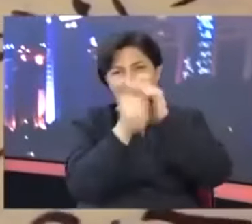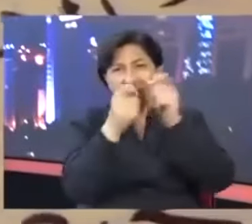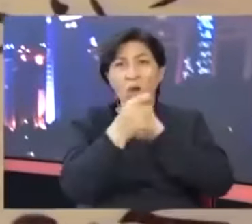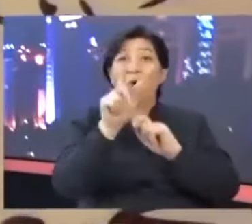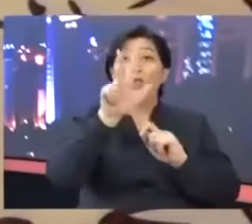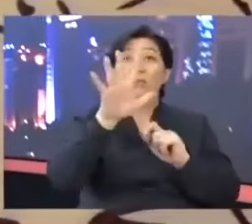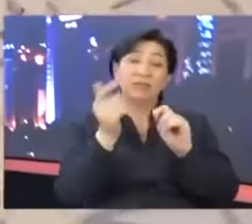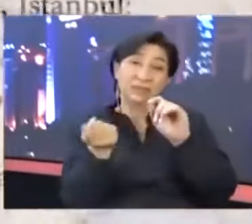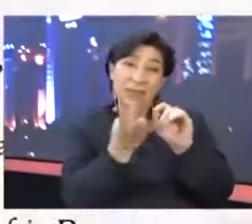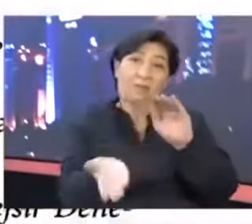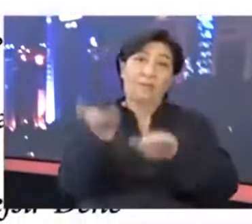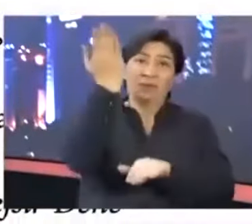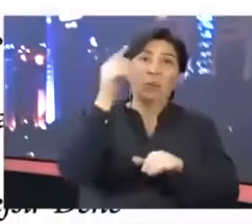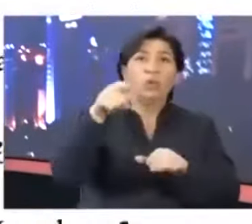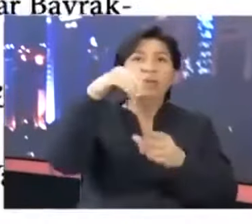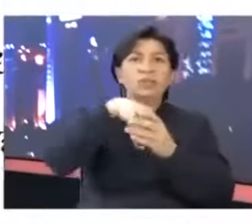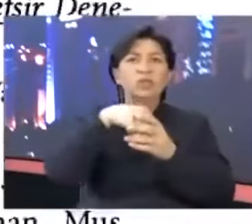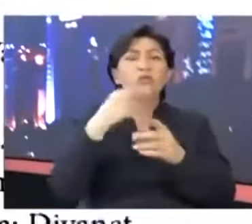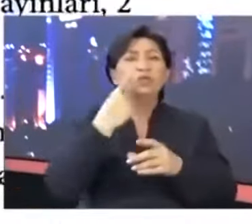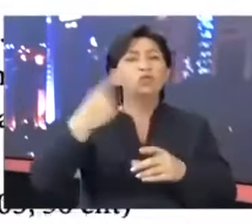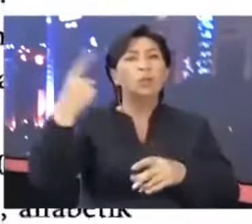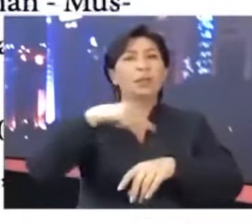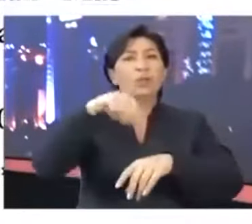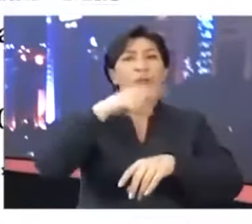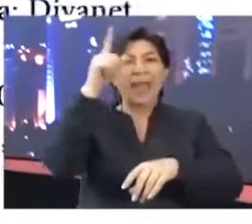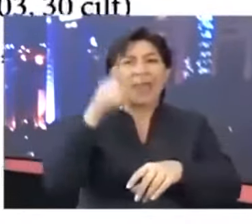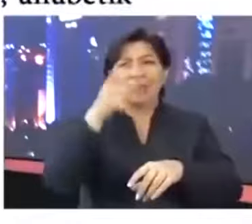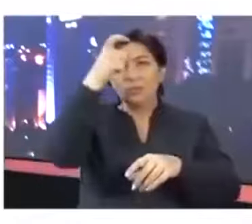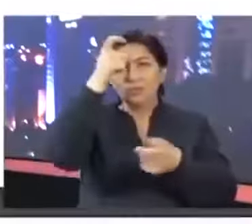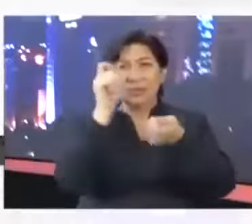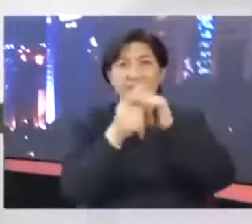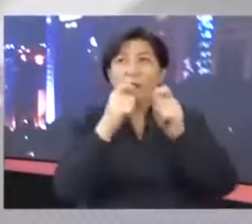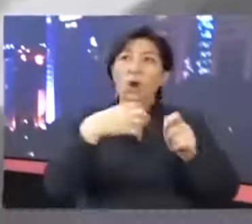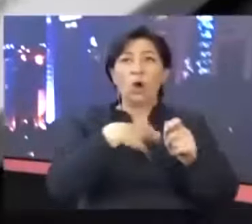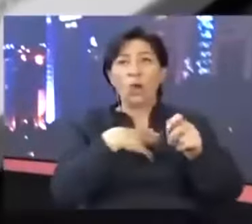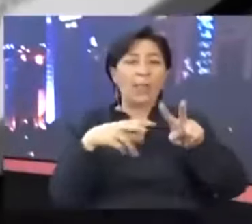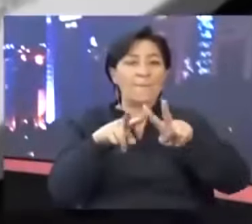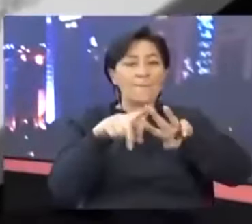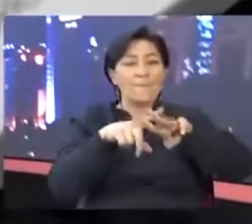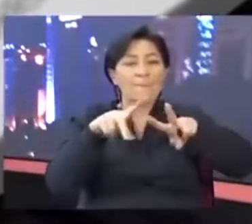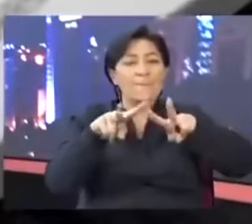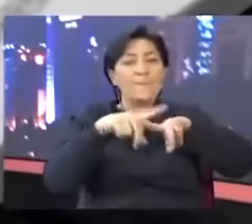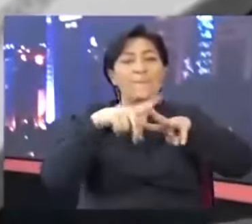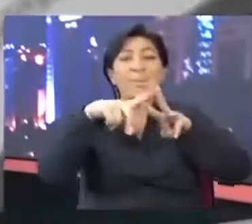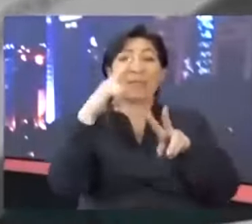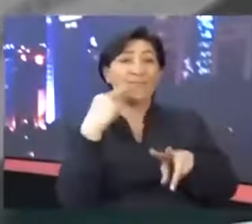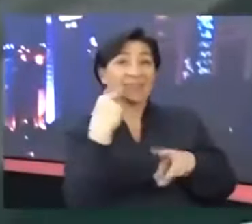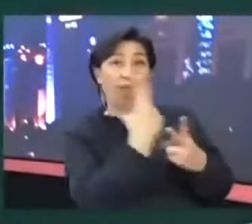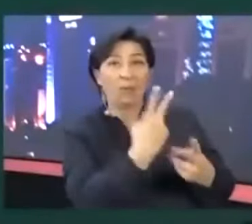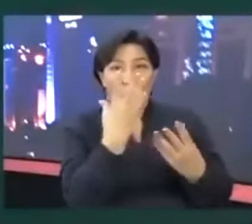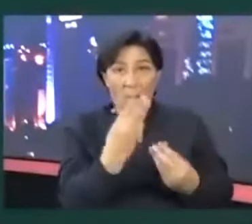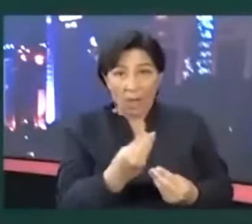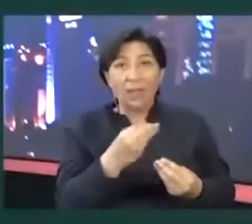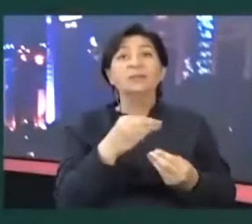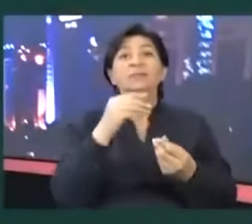35'in üzerindedir bunların arasında cet döneminde yazılmış ilk tefsir olan Konyalı Mehmet Vehbi Efendi'ye ait olan hülasatül